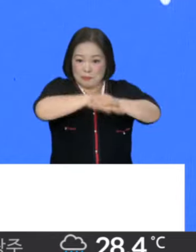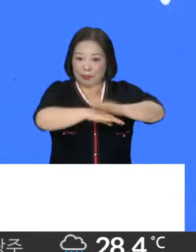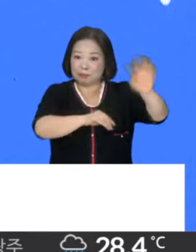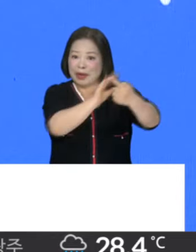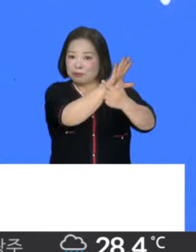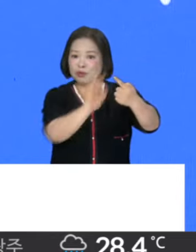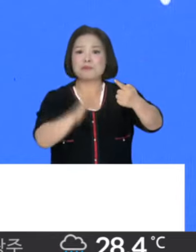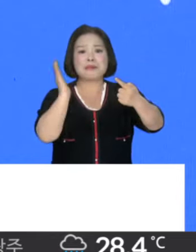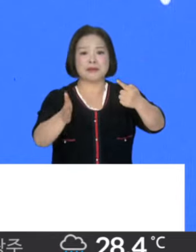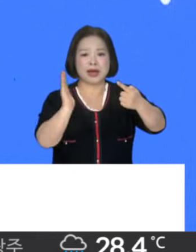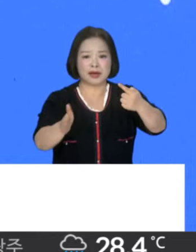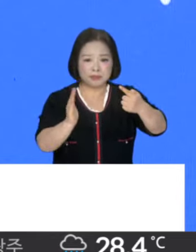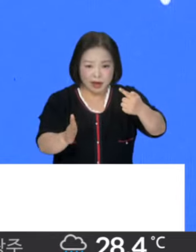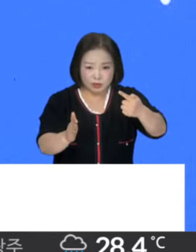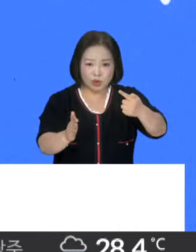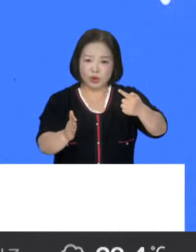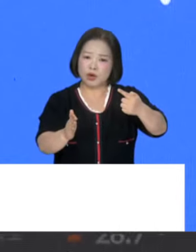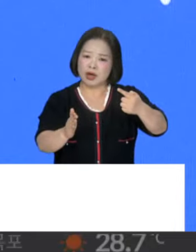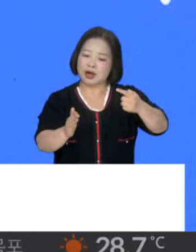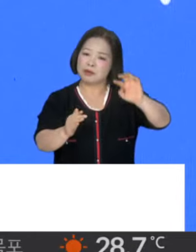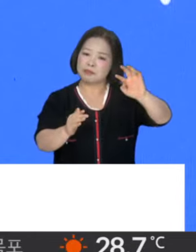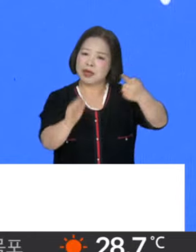조금 충전을 이렇게 낮춰서 하는 것이